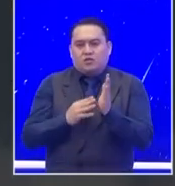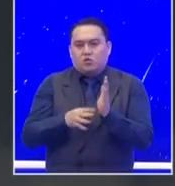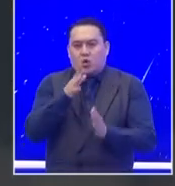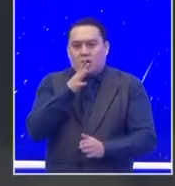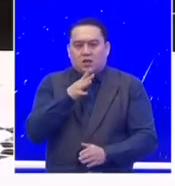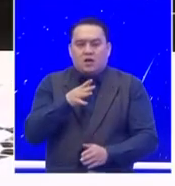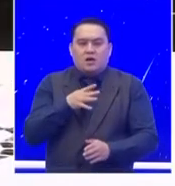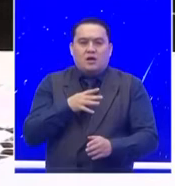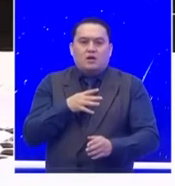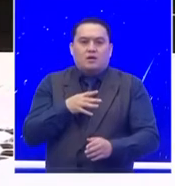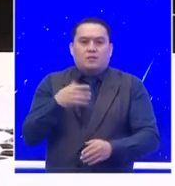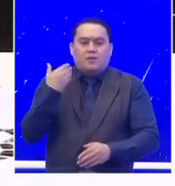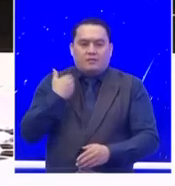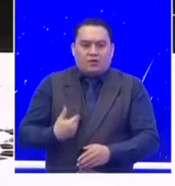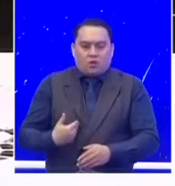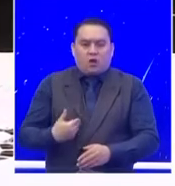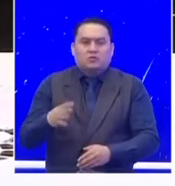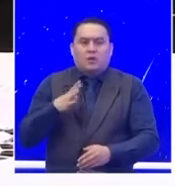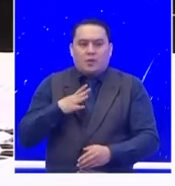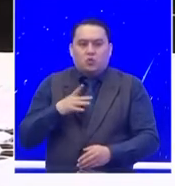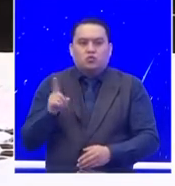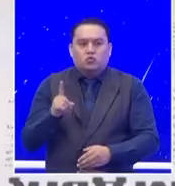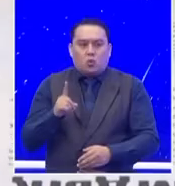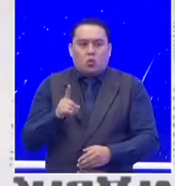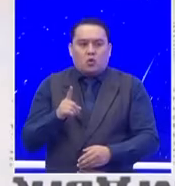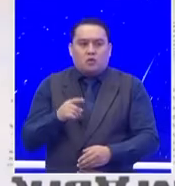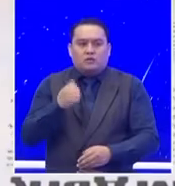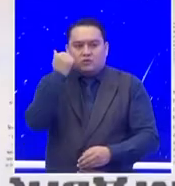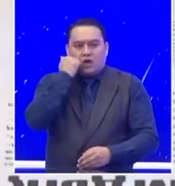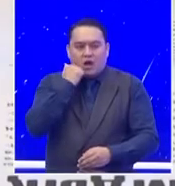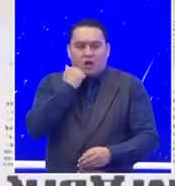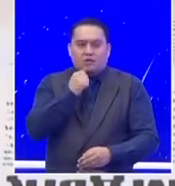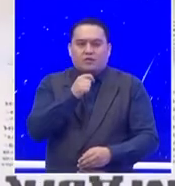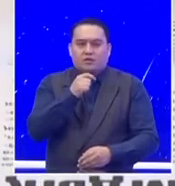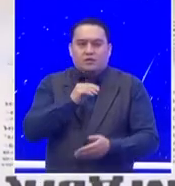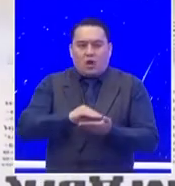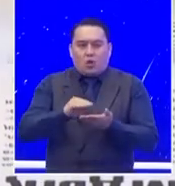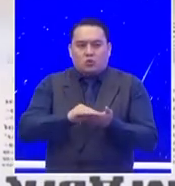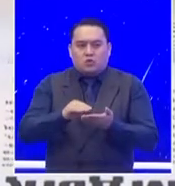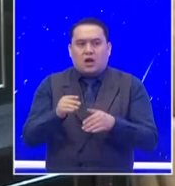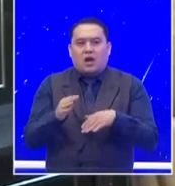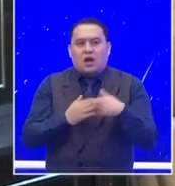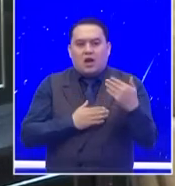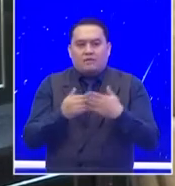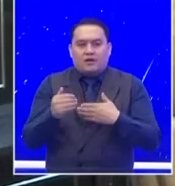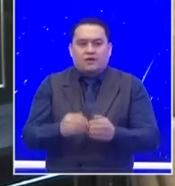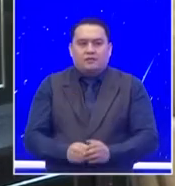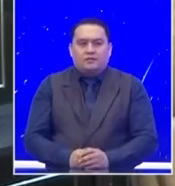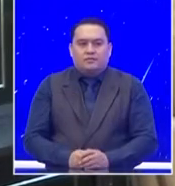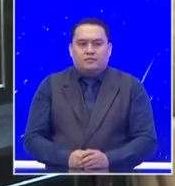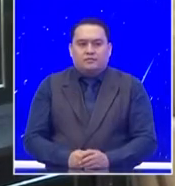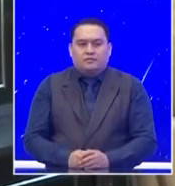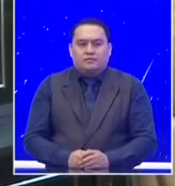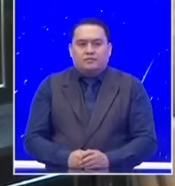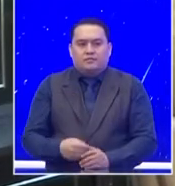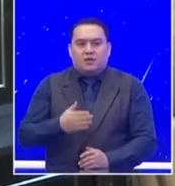инсульт, вследствие чего правая рука отказала. И несмотря на это, в преклонном возрасте он научился писать левой рукой. «За его плечами,